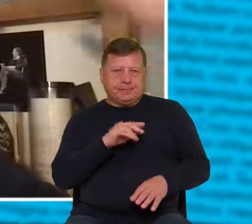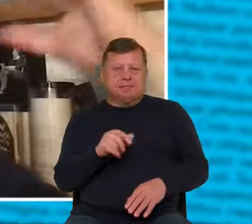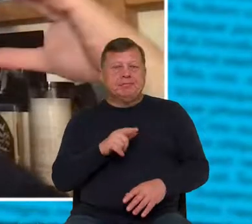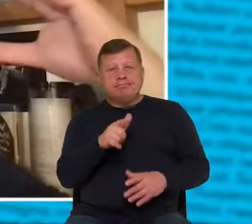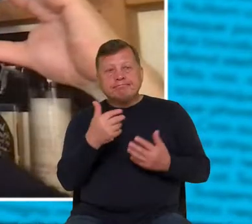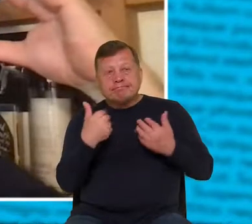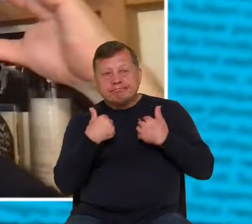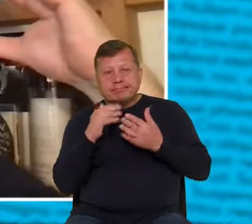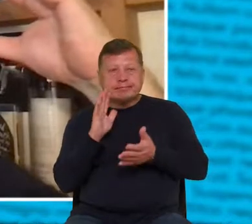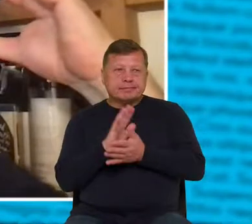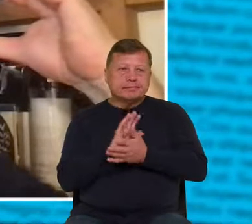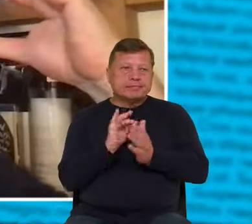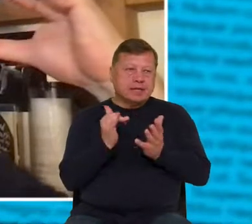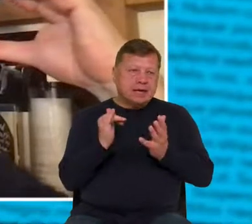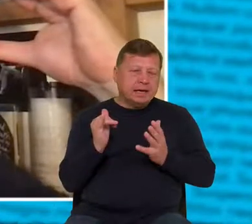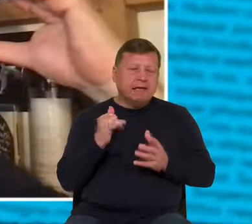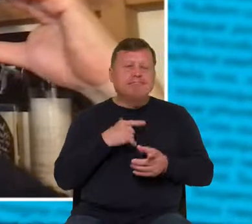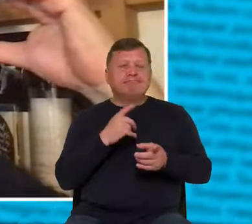bliżej.